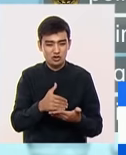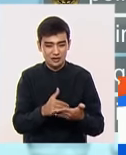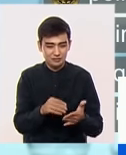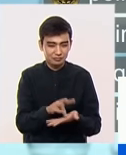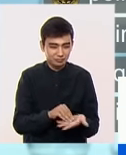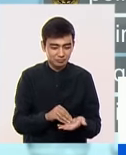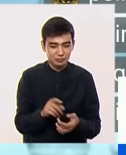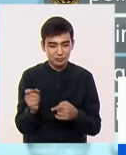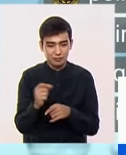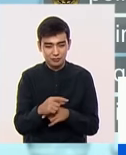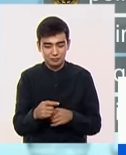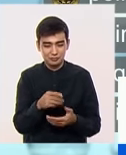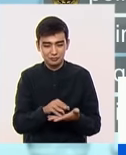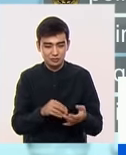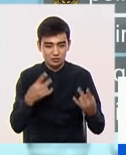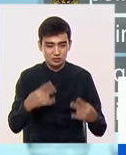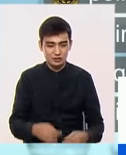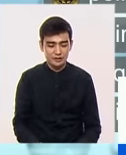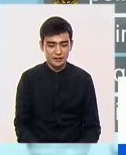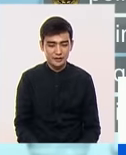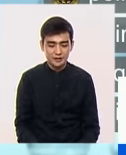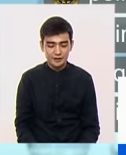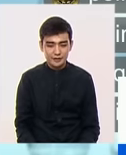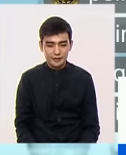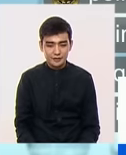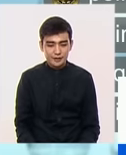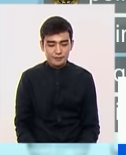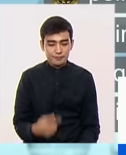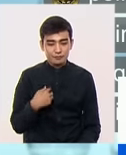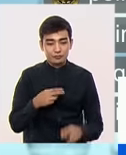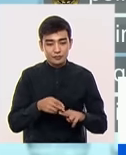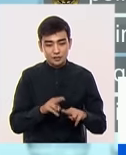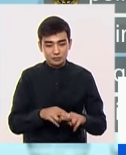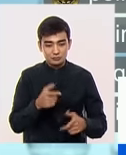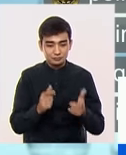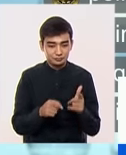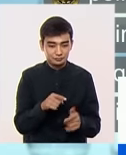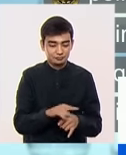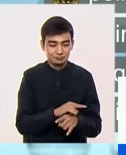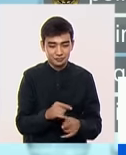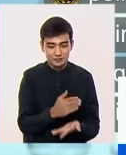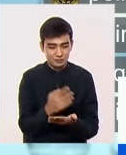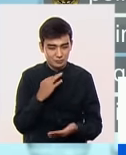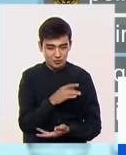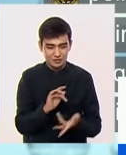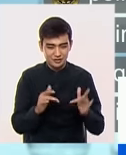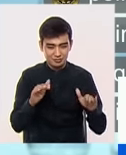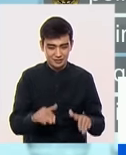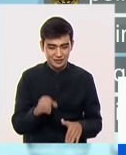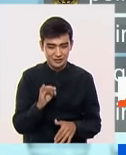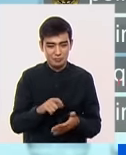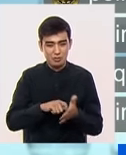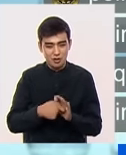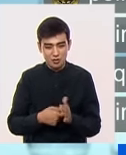предлагают для оплаты перейти по ссылке которая на самом деле является фишинговые регулярно менять пароли